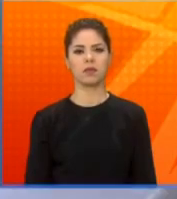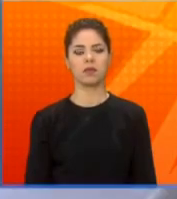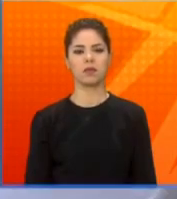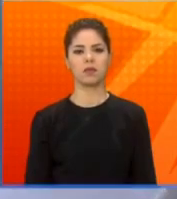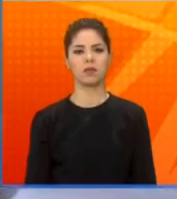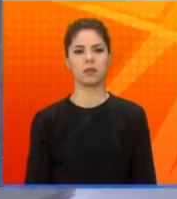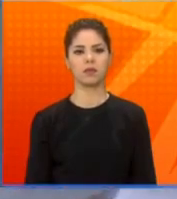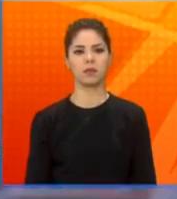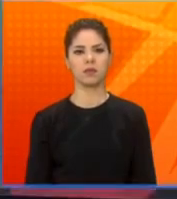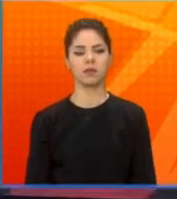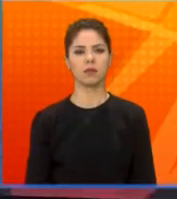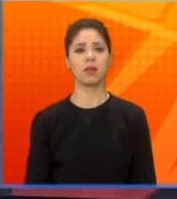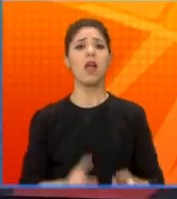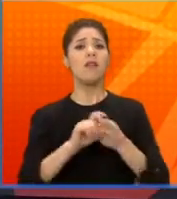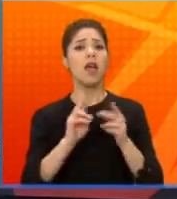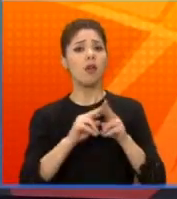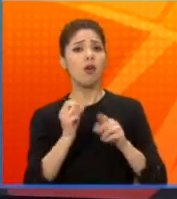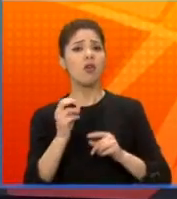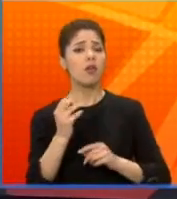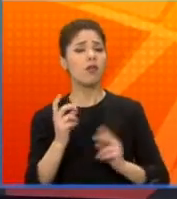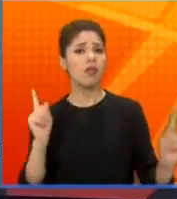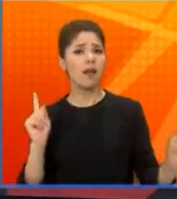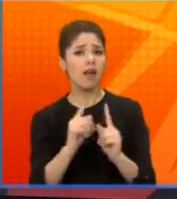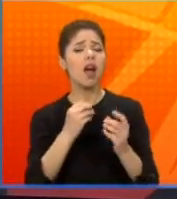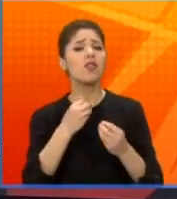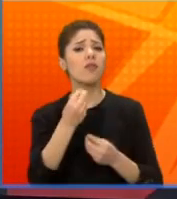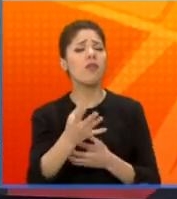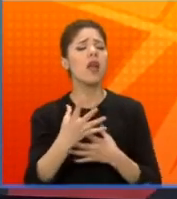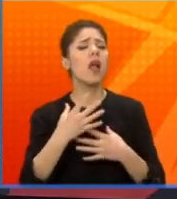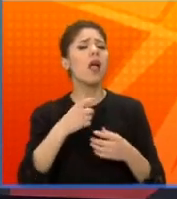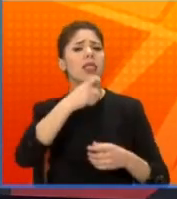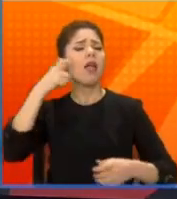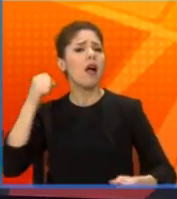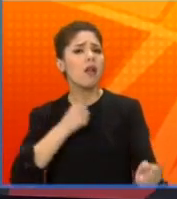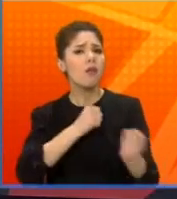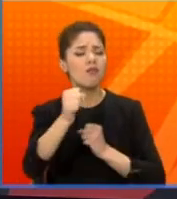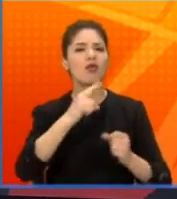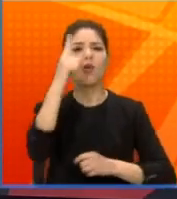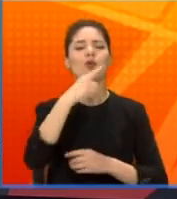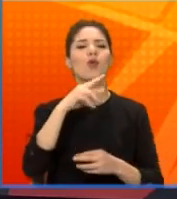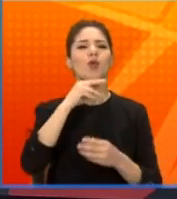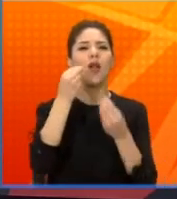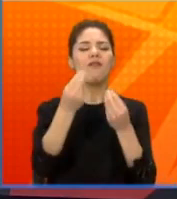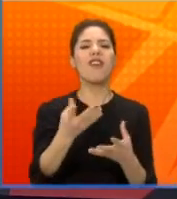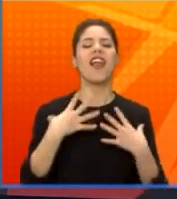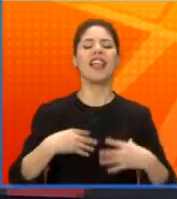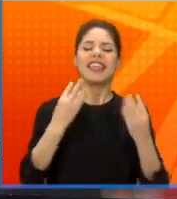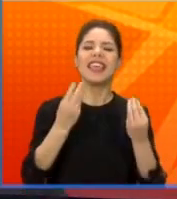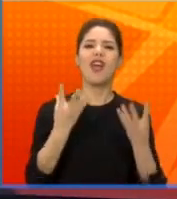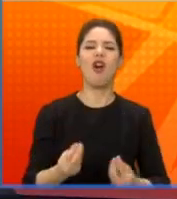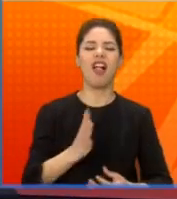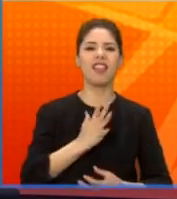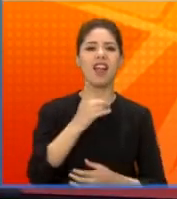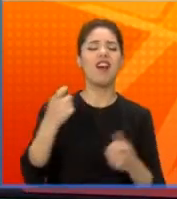göreceğiz. Ve koronavirüse karşı verilen tarihi mücadelenin yüz güldüren yanı iyileşenler.